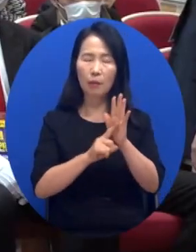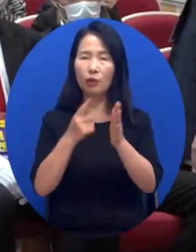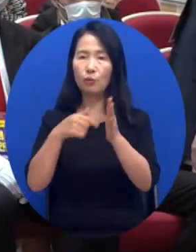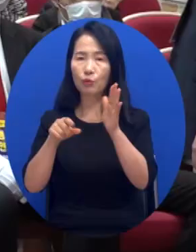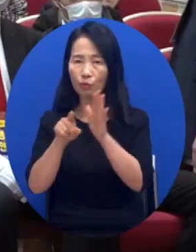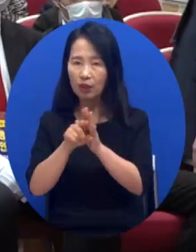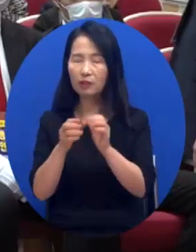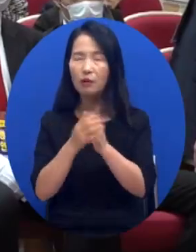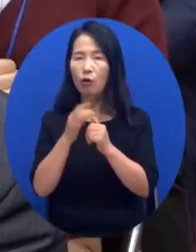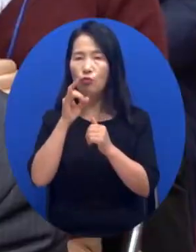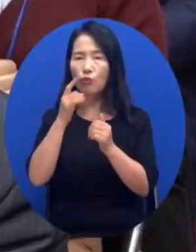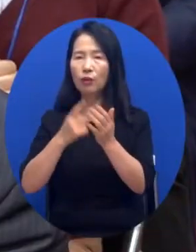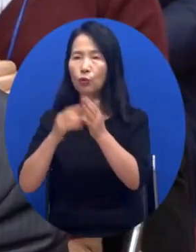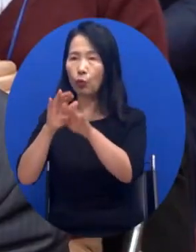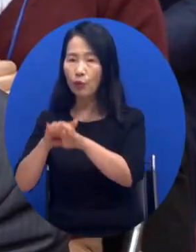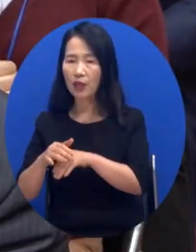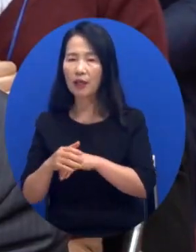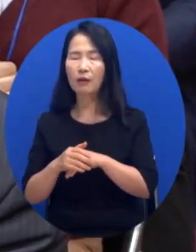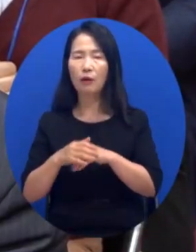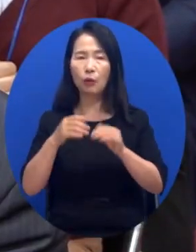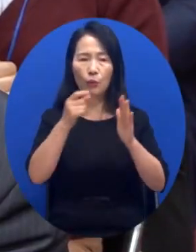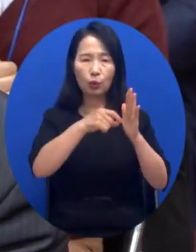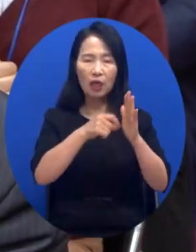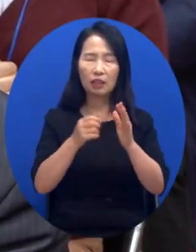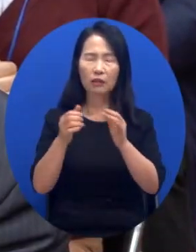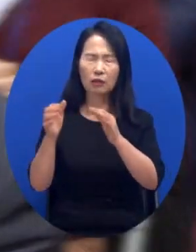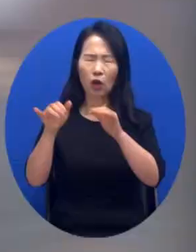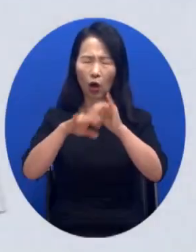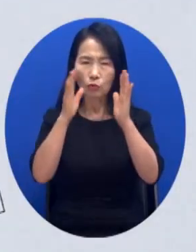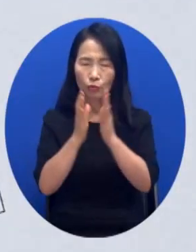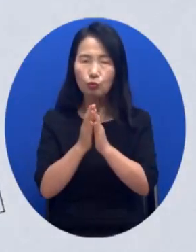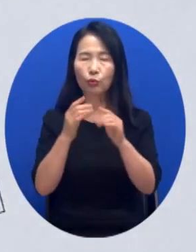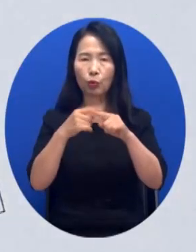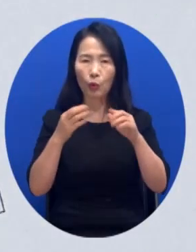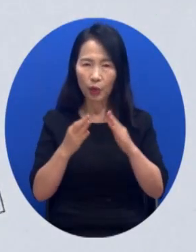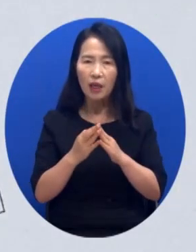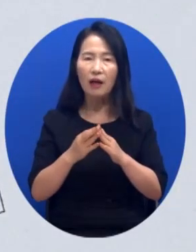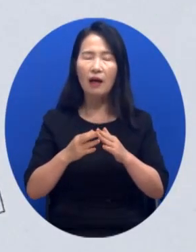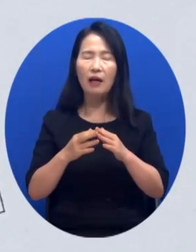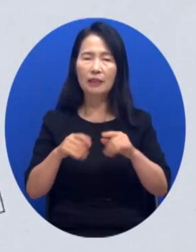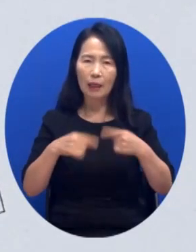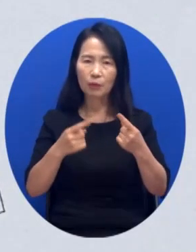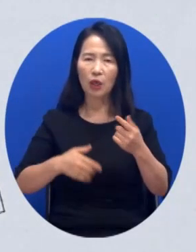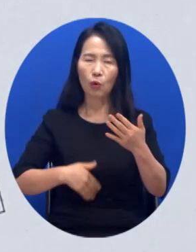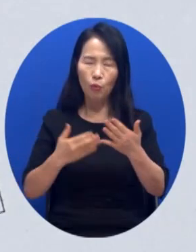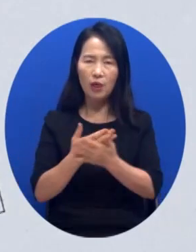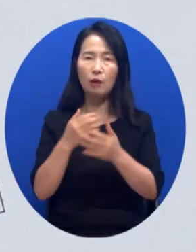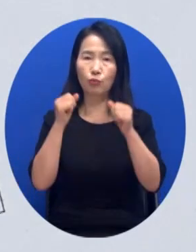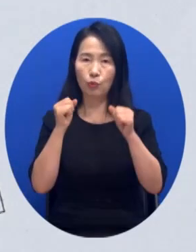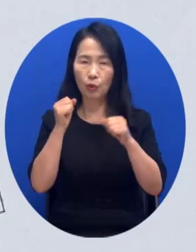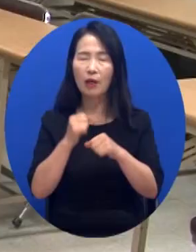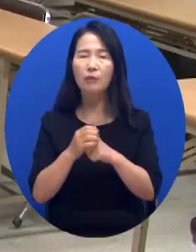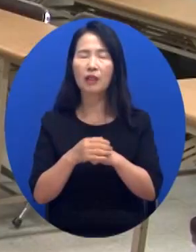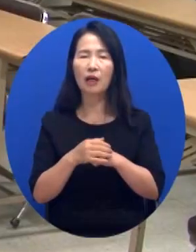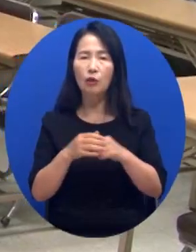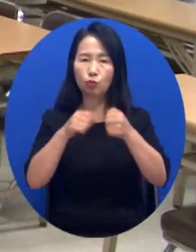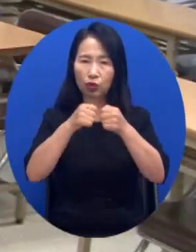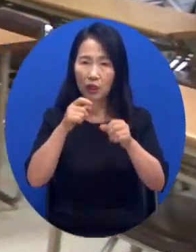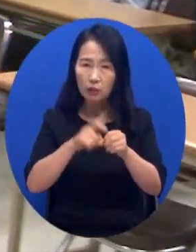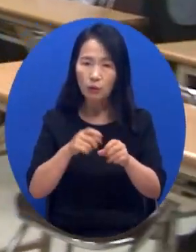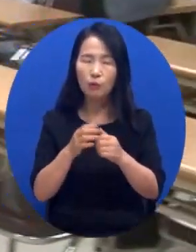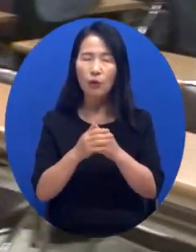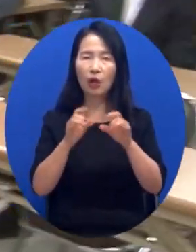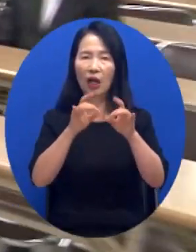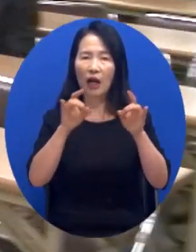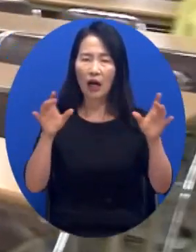예장 중앙총회는 교단사나 전국교회가 참여하는 회개운동을 전개합니다. 구체적인 행동지침으로는 각 교회